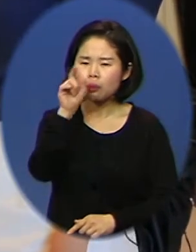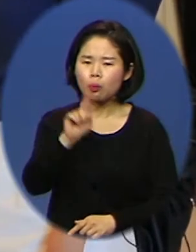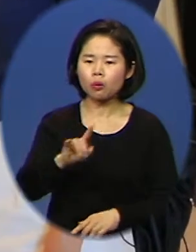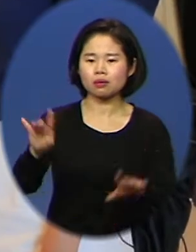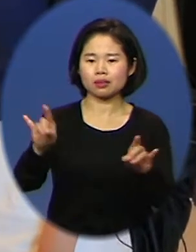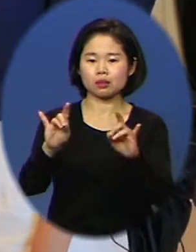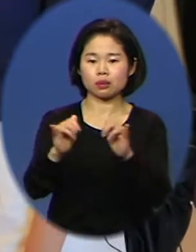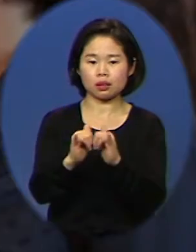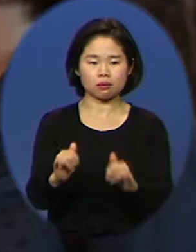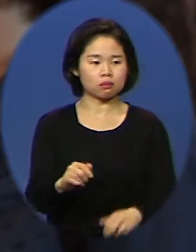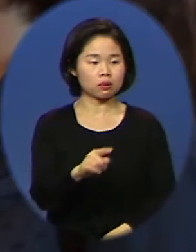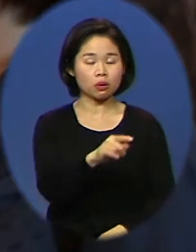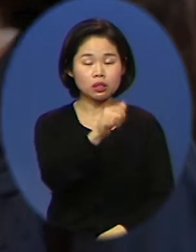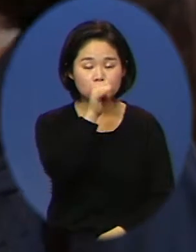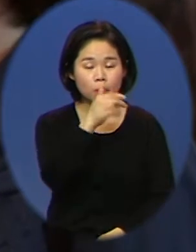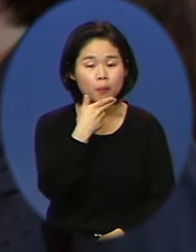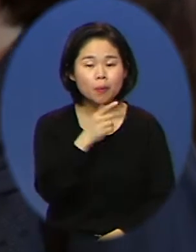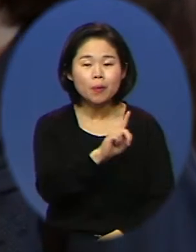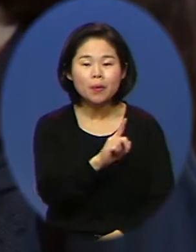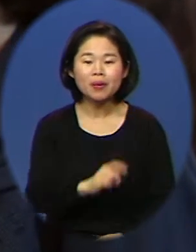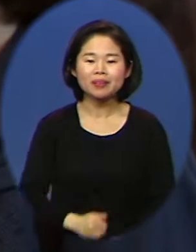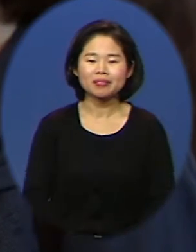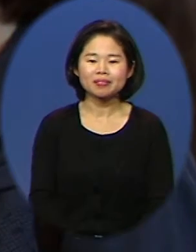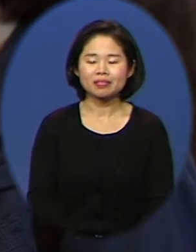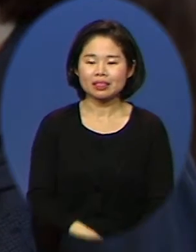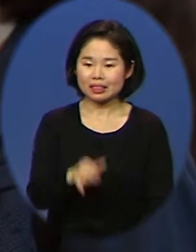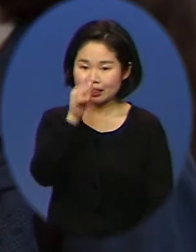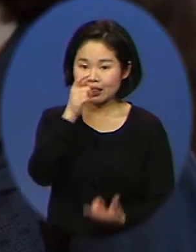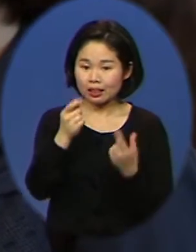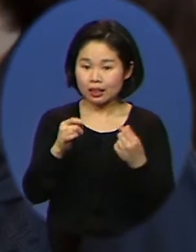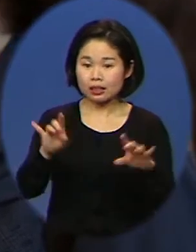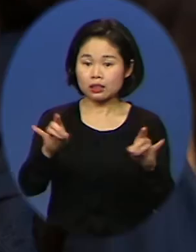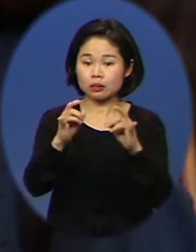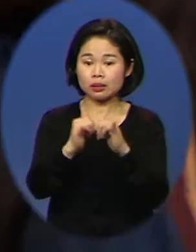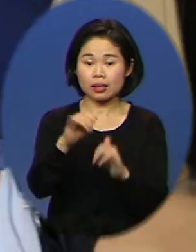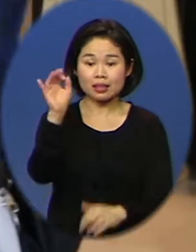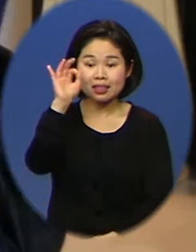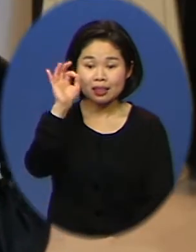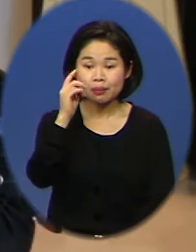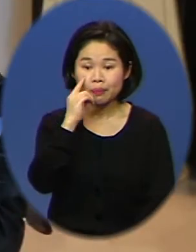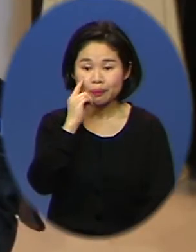지휘자가 있을까요? 없을까요? 있을 것 같아요. 지휘자를 한번 찾아보실래요?